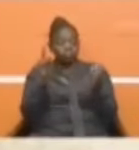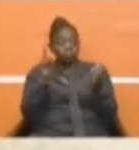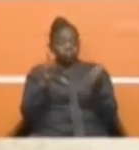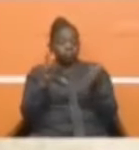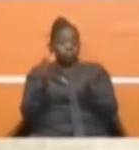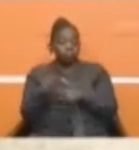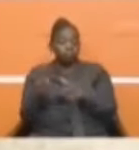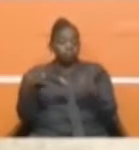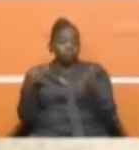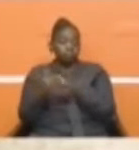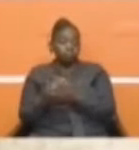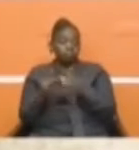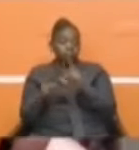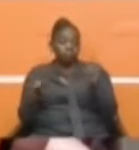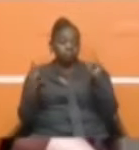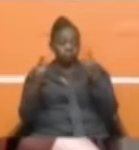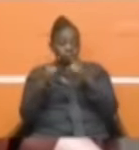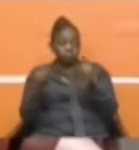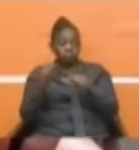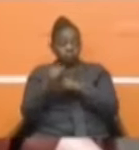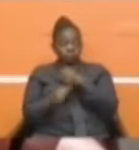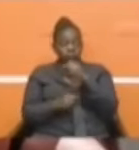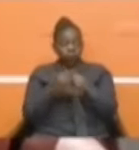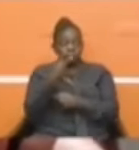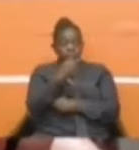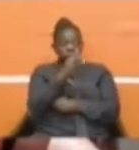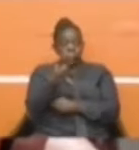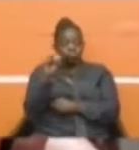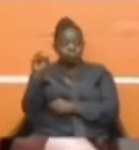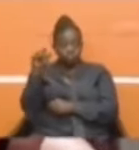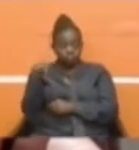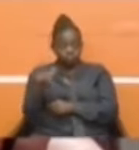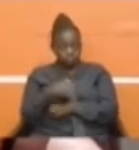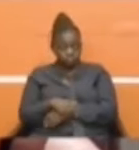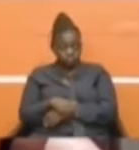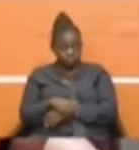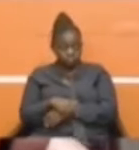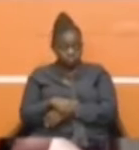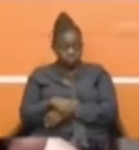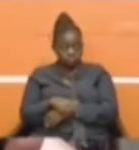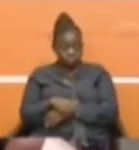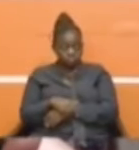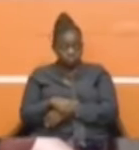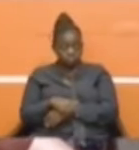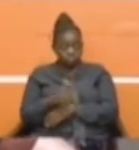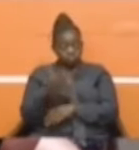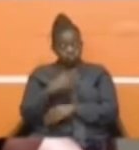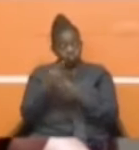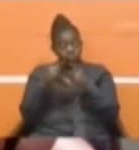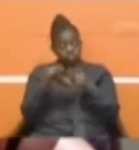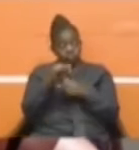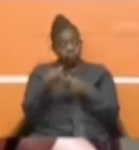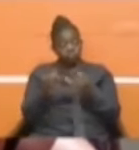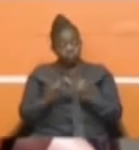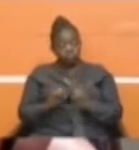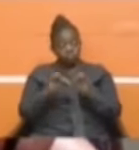eno yatandika mu 2007. Endekero lino lirina emirimu enjawulo n'amatendekero amalala.